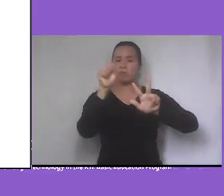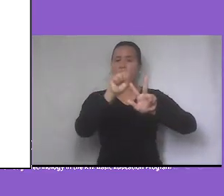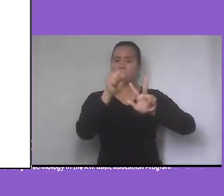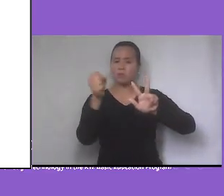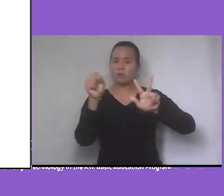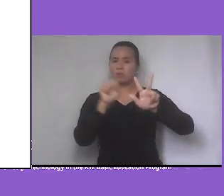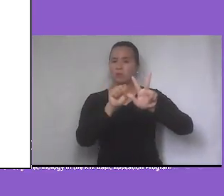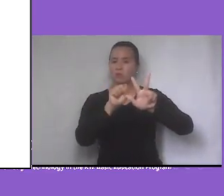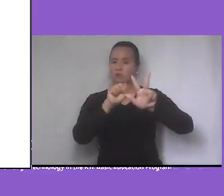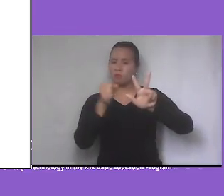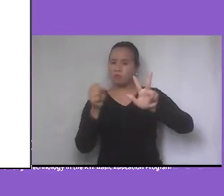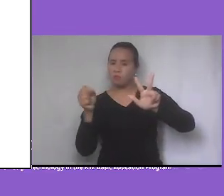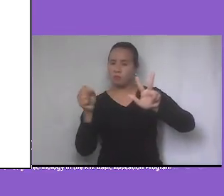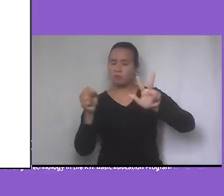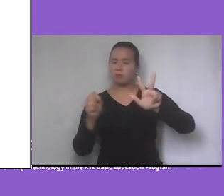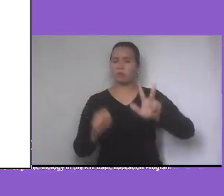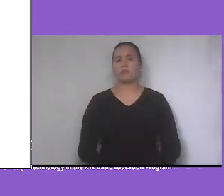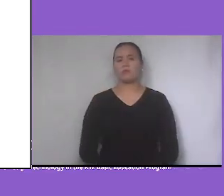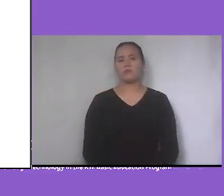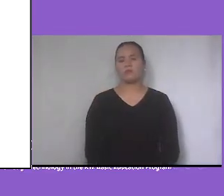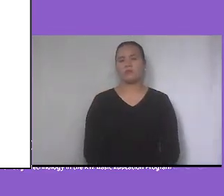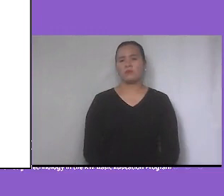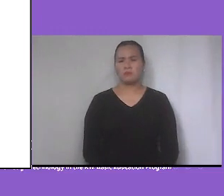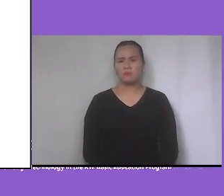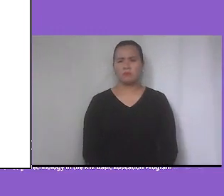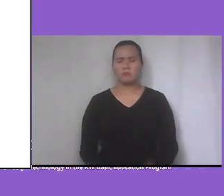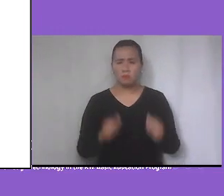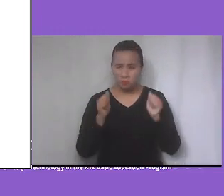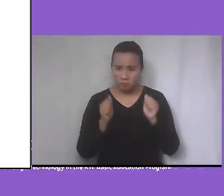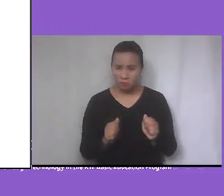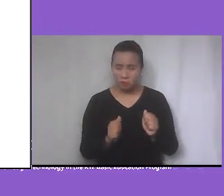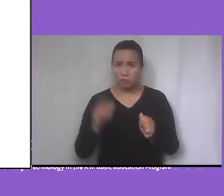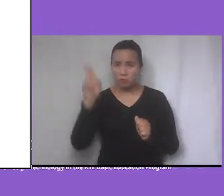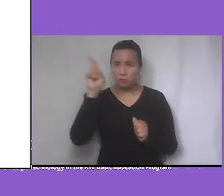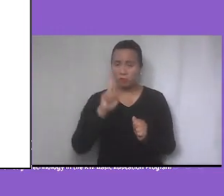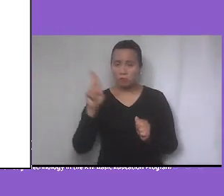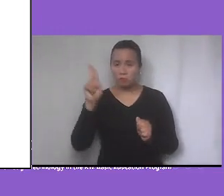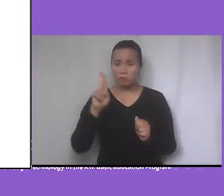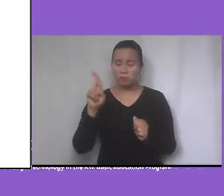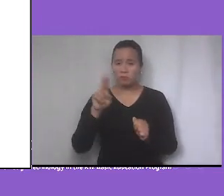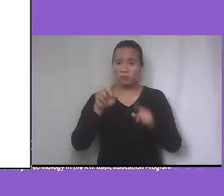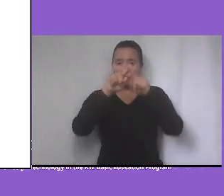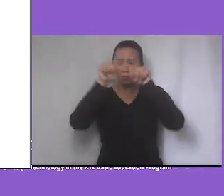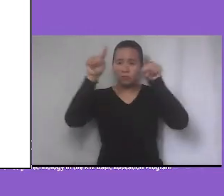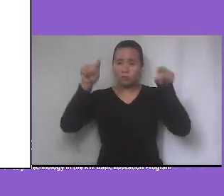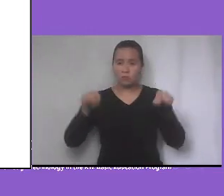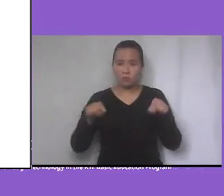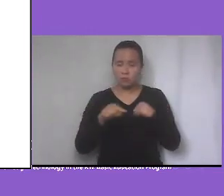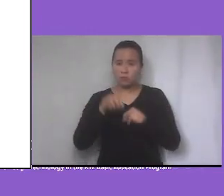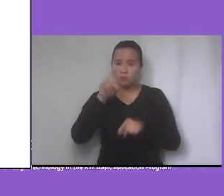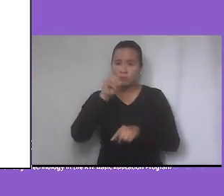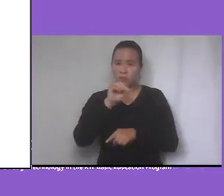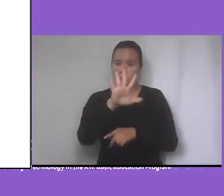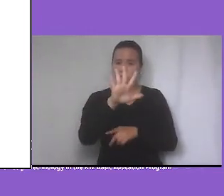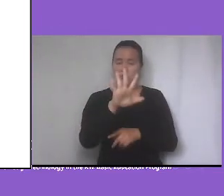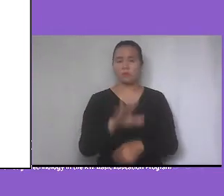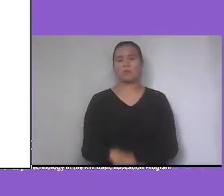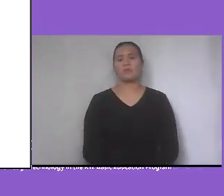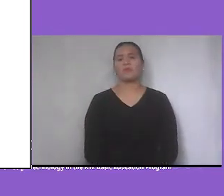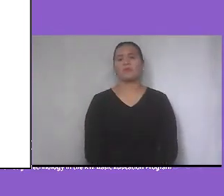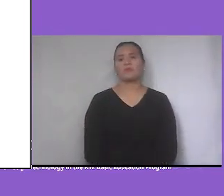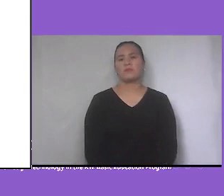Those are Ilconian squares. But we can also come up with flashcards or posters that also find or provide ways